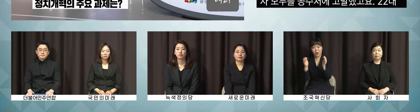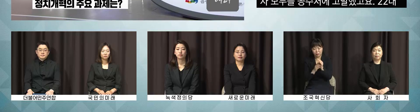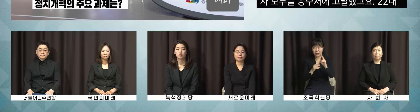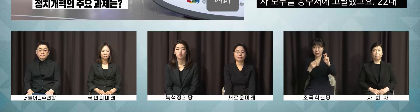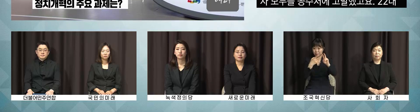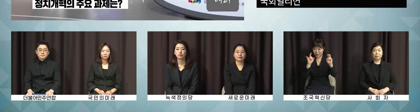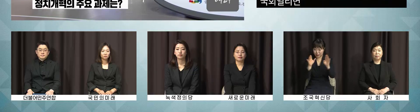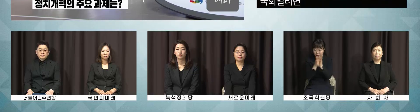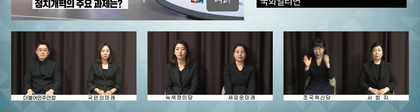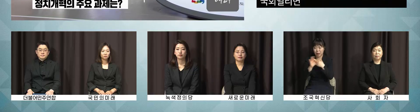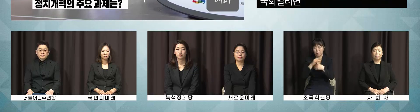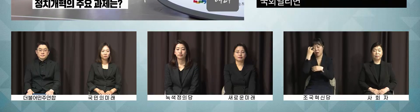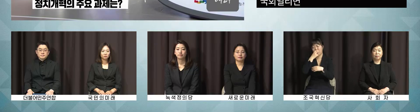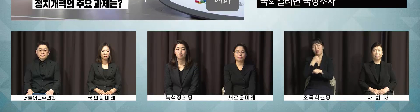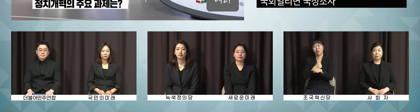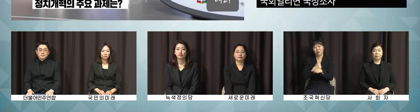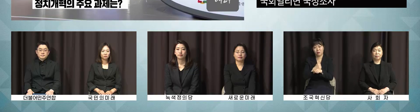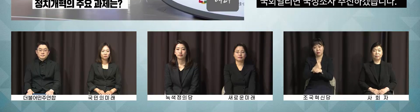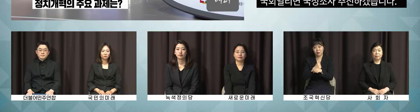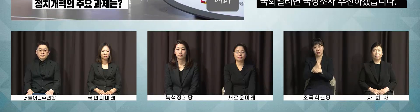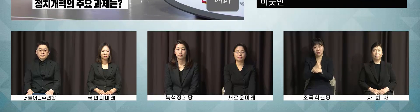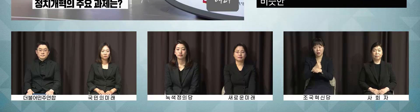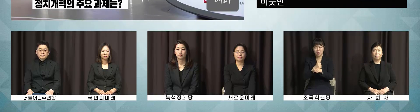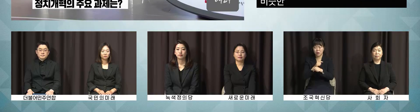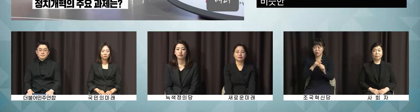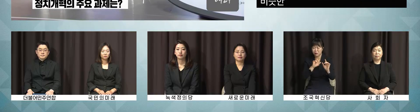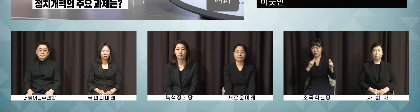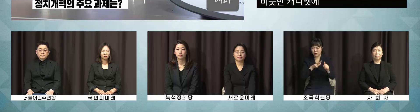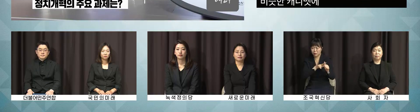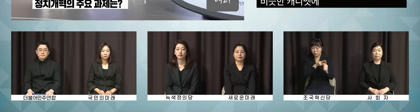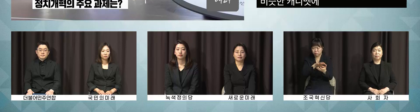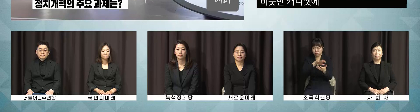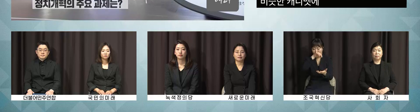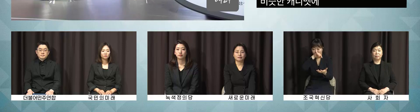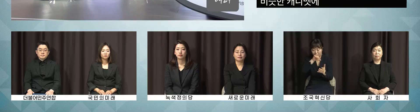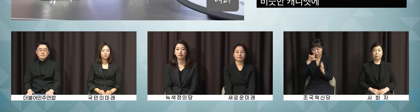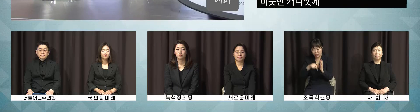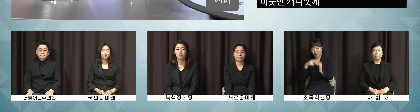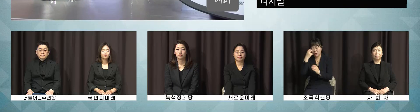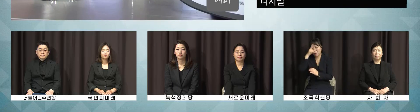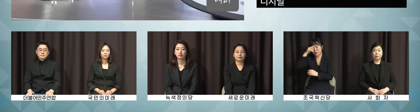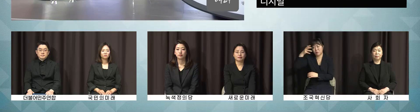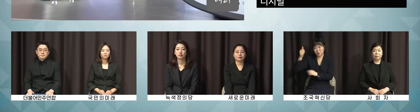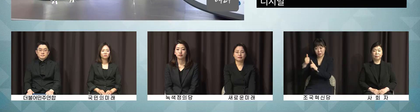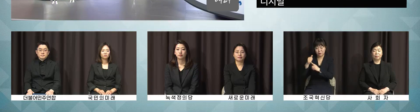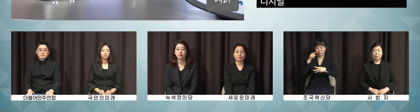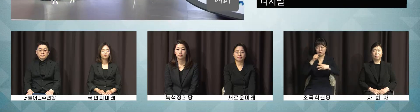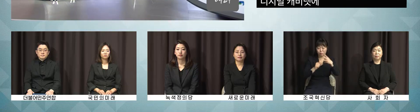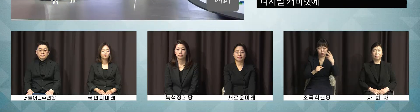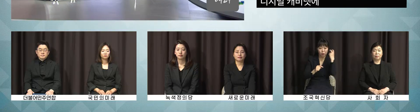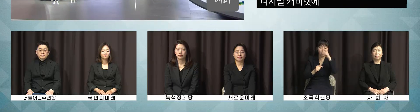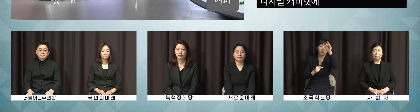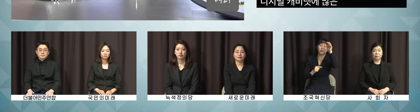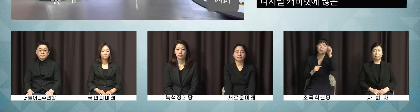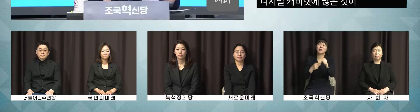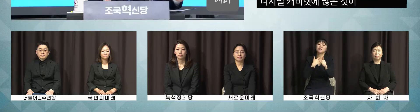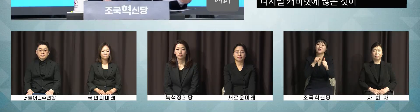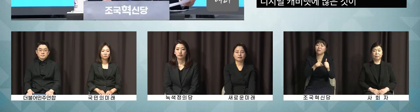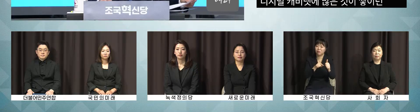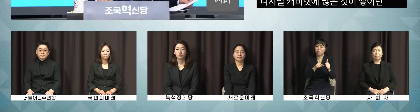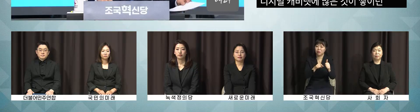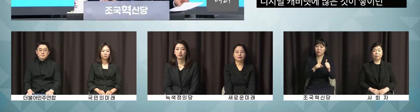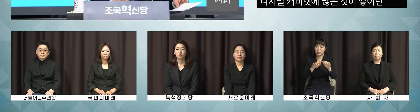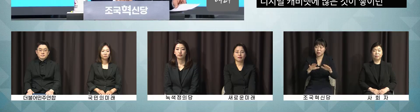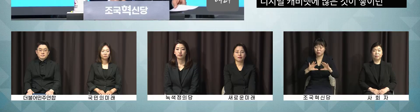국정조사 추진하겠습니다. 디지털 캐비넷에 많은 정보가 쌓이던 시기에 검찰총장 윤석열 검찰총장이었습니다.